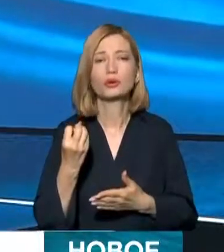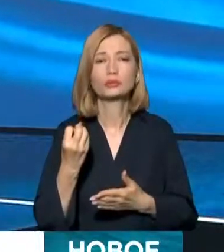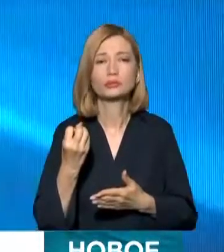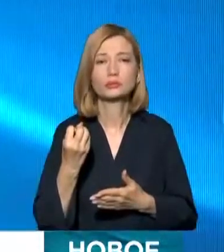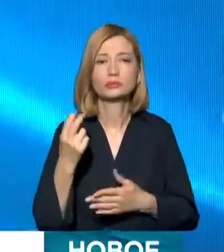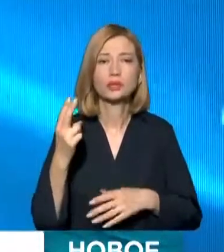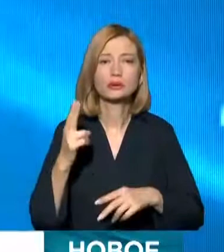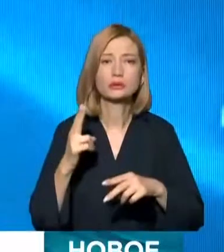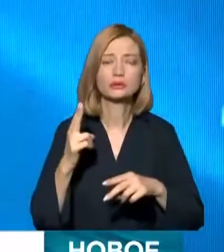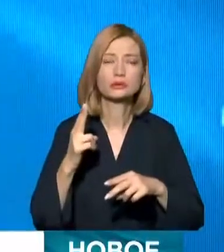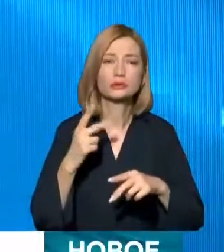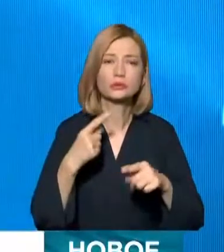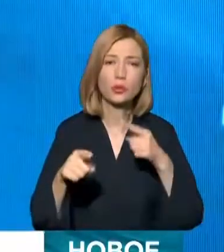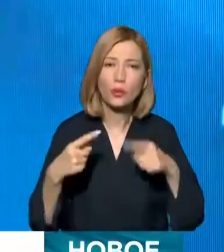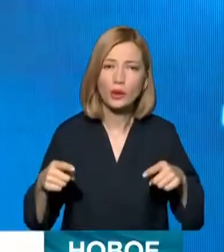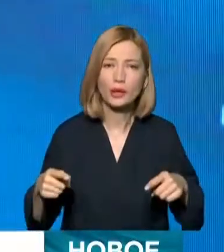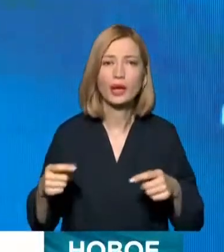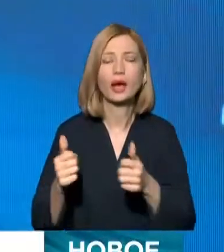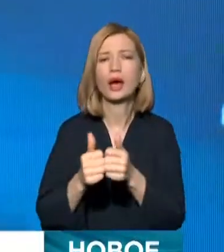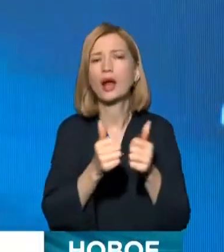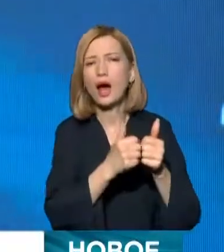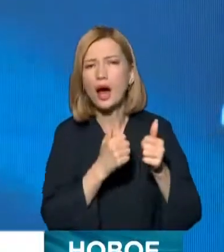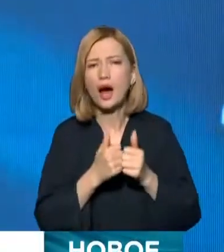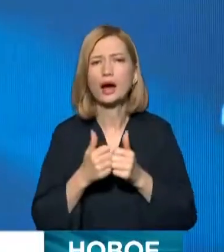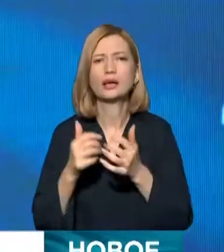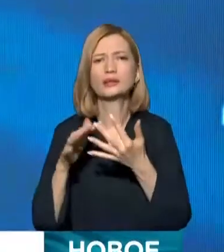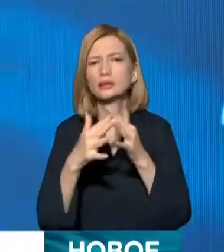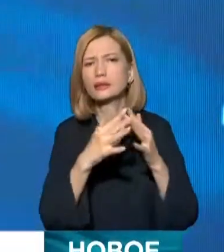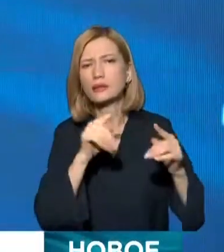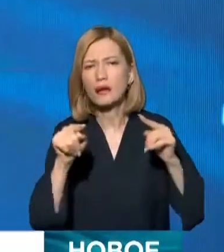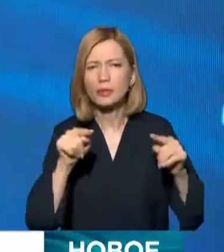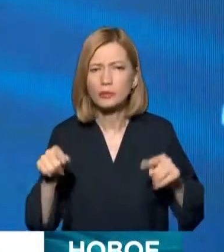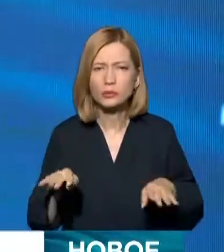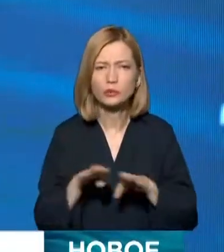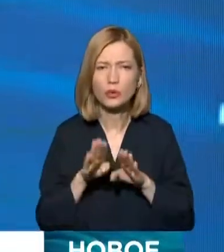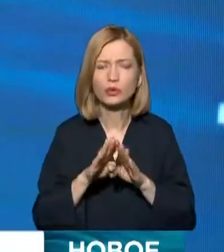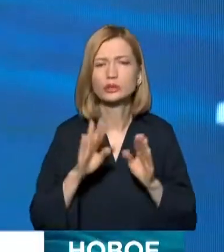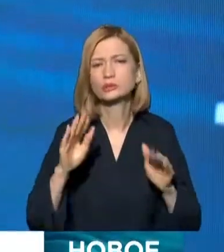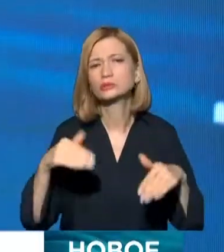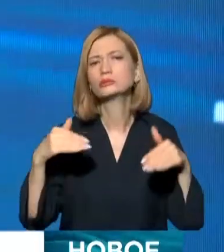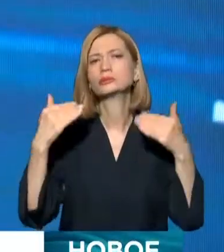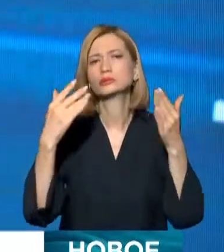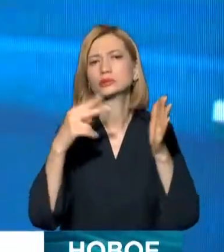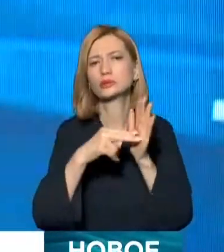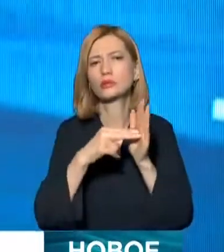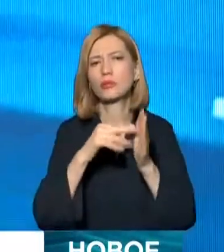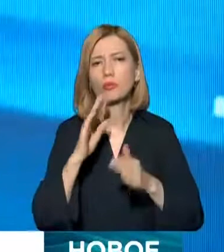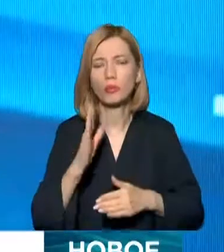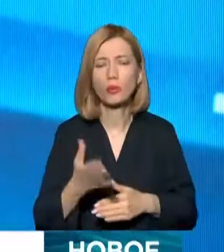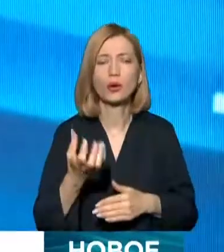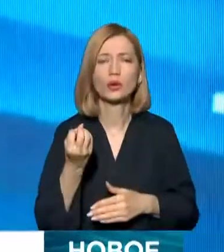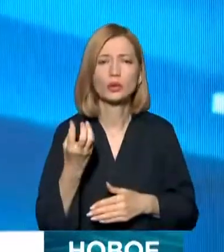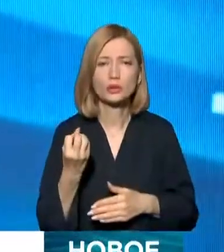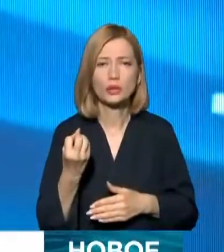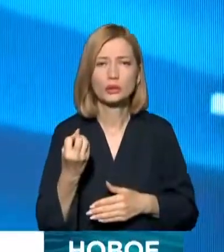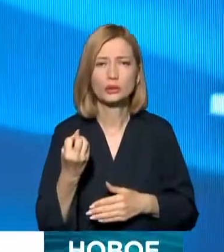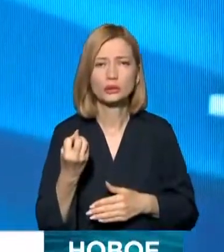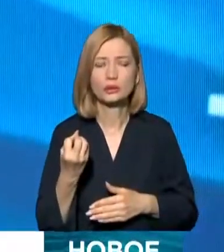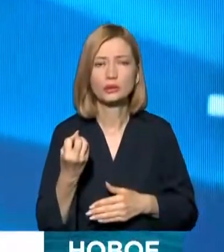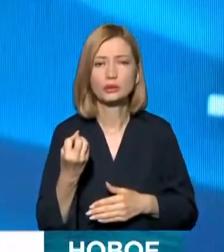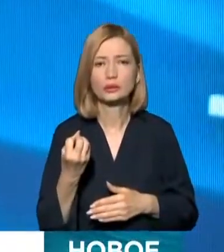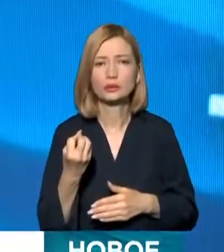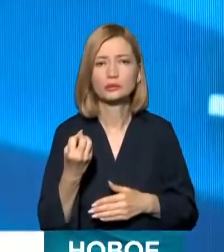которые окружают. Потянет за собой. Да, потянет с собой локомотивом. Да. Далее, в этом смысле, однозначно